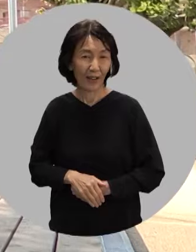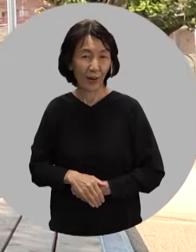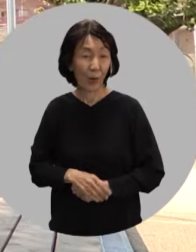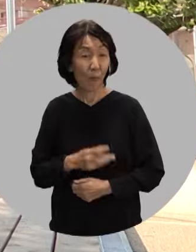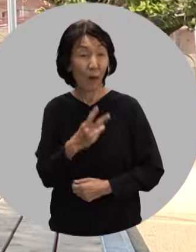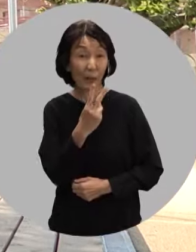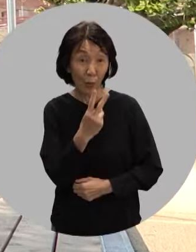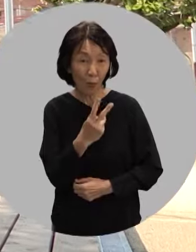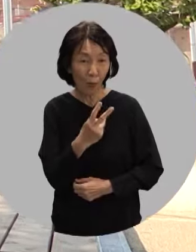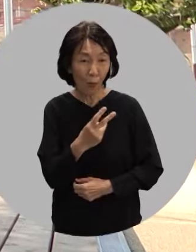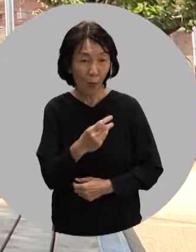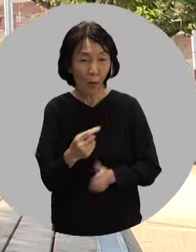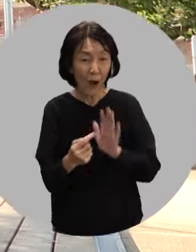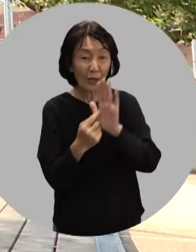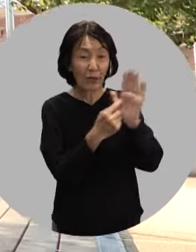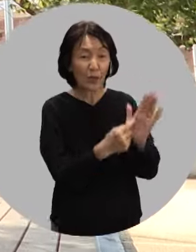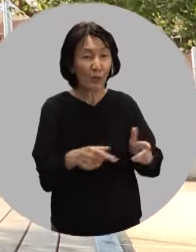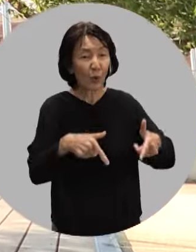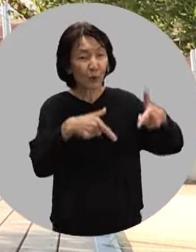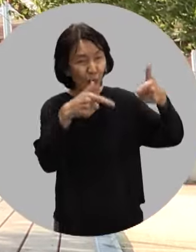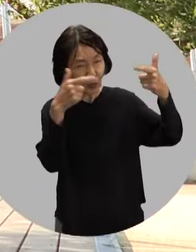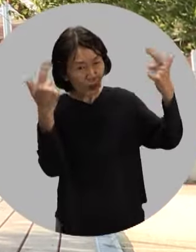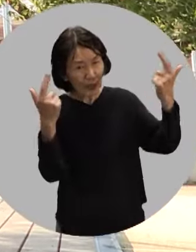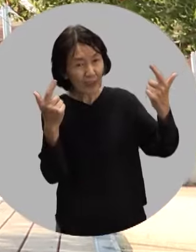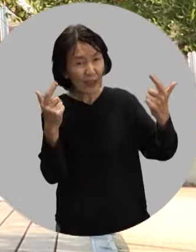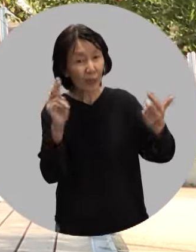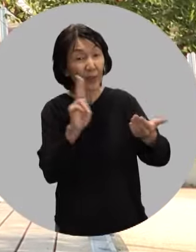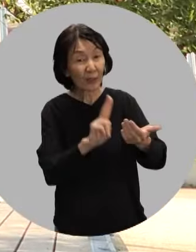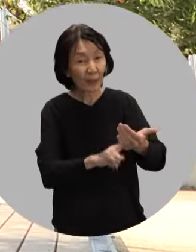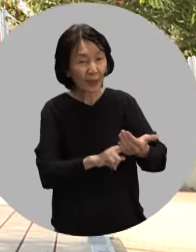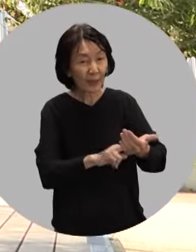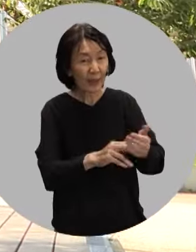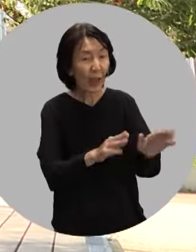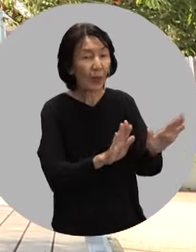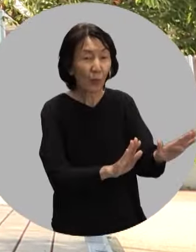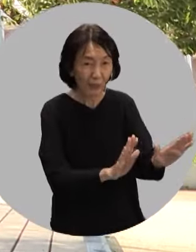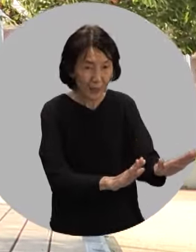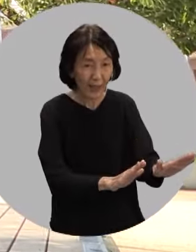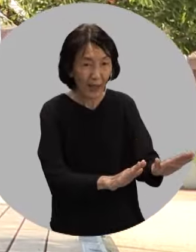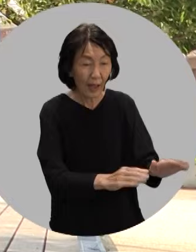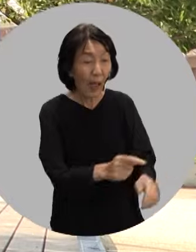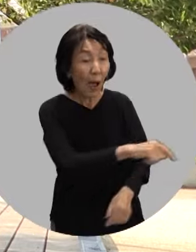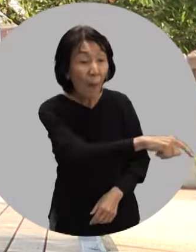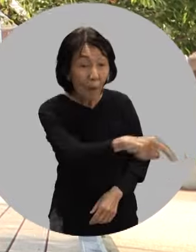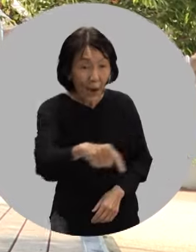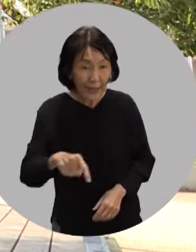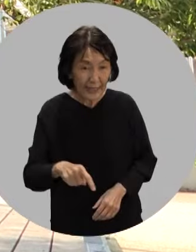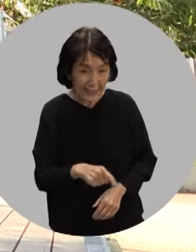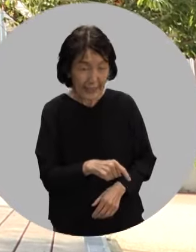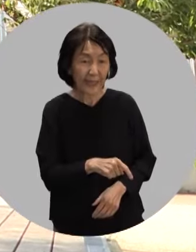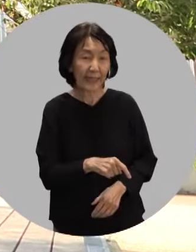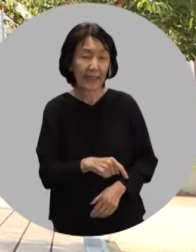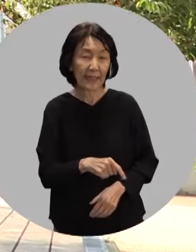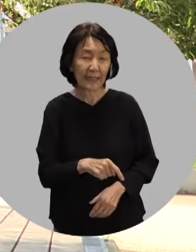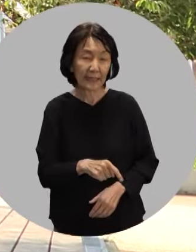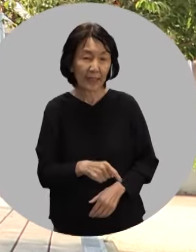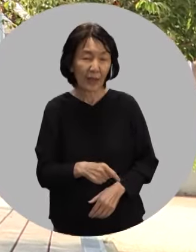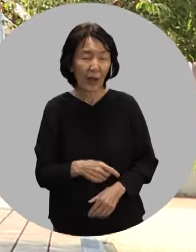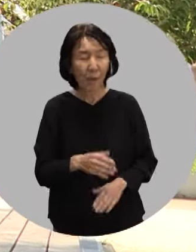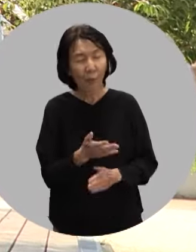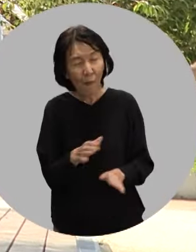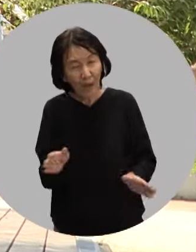の、まあ、2本の木をシンボルツリーとして残しつつ、その周りに住民の方々